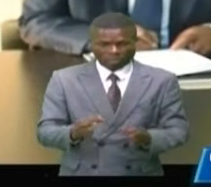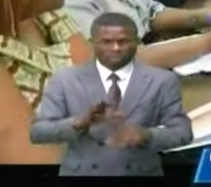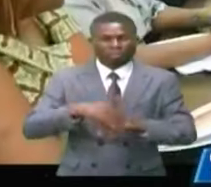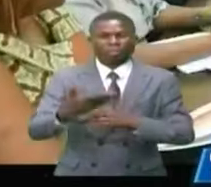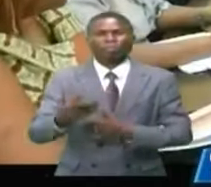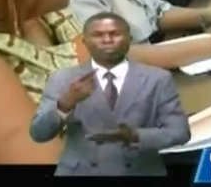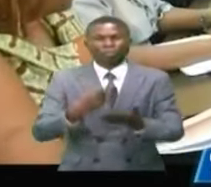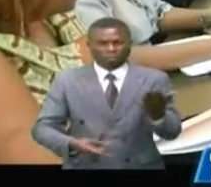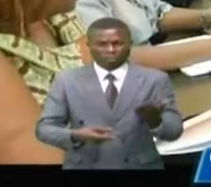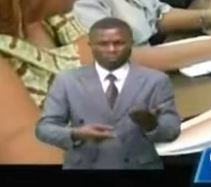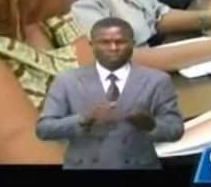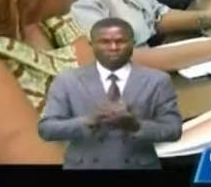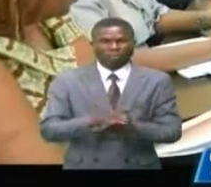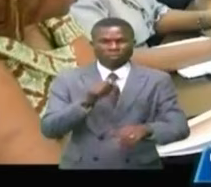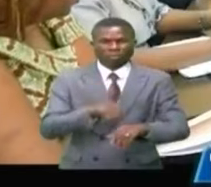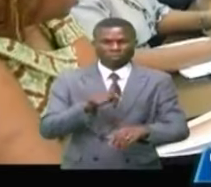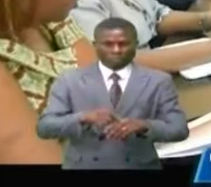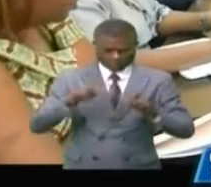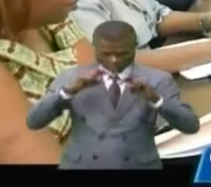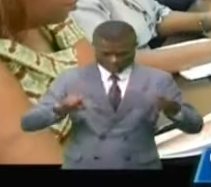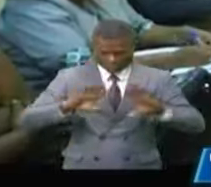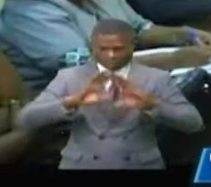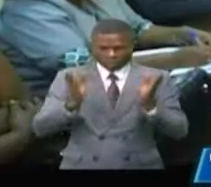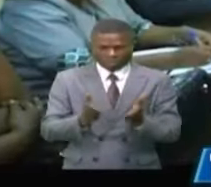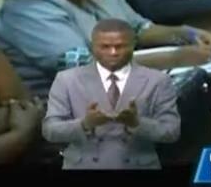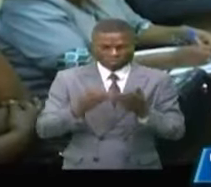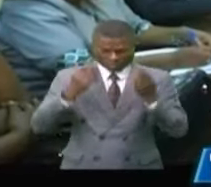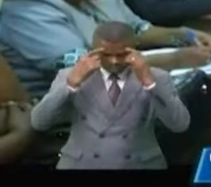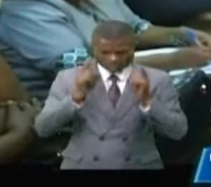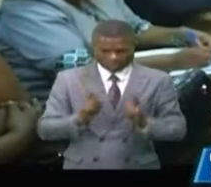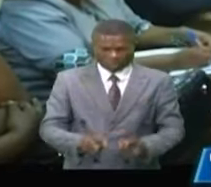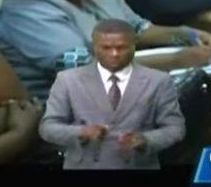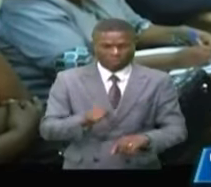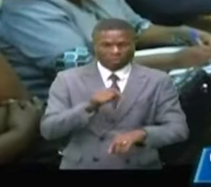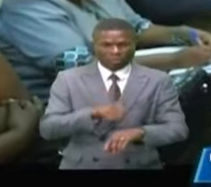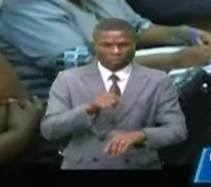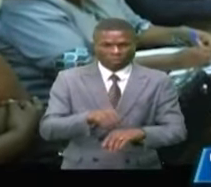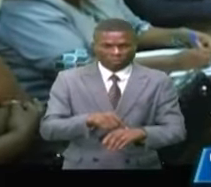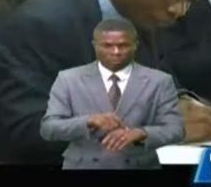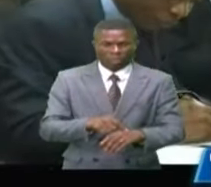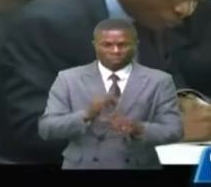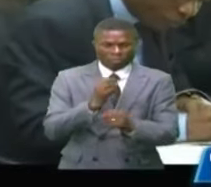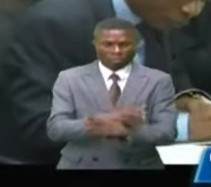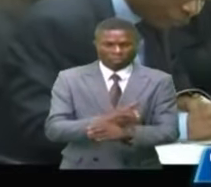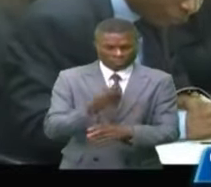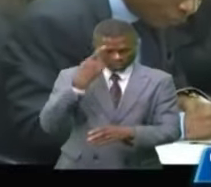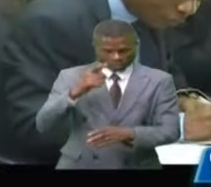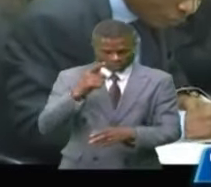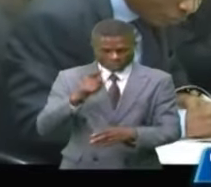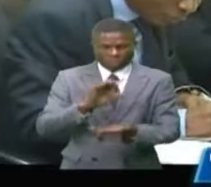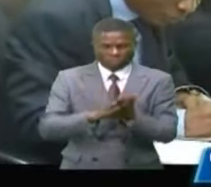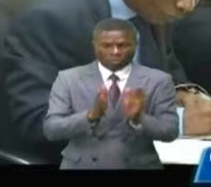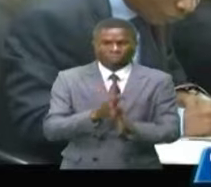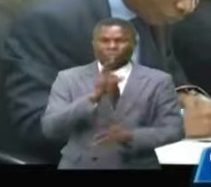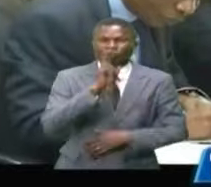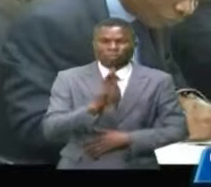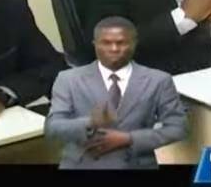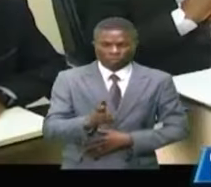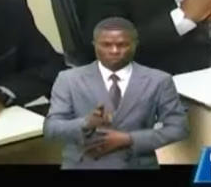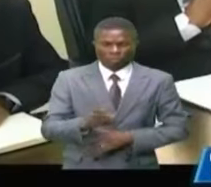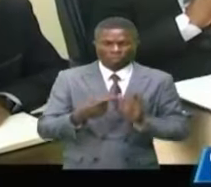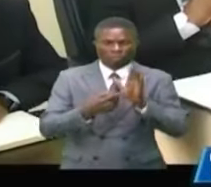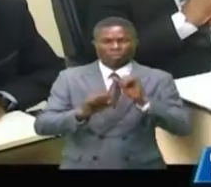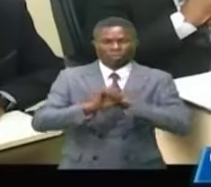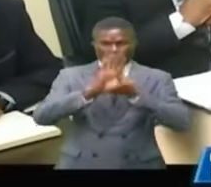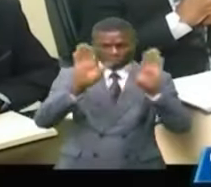après? Juste le temps de digérer l'ensemble de résolutions, le temps a maintenant sonné pour aller dans le concret. Pour faire clair,